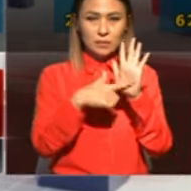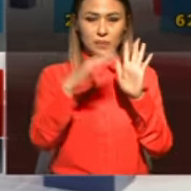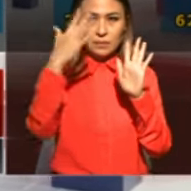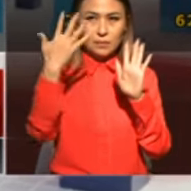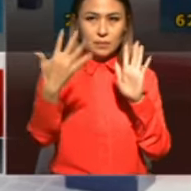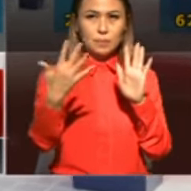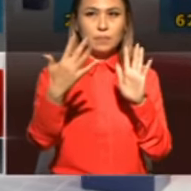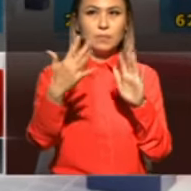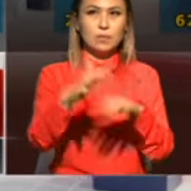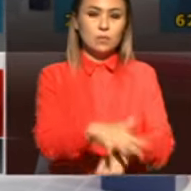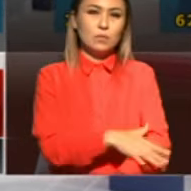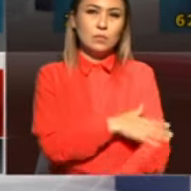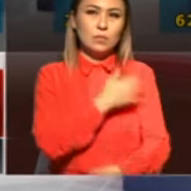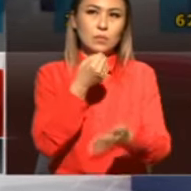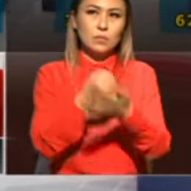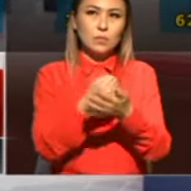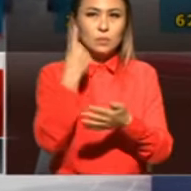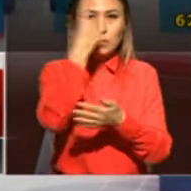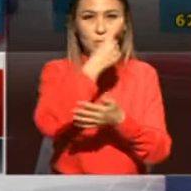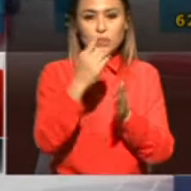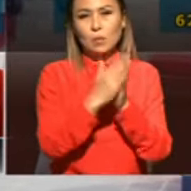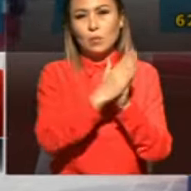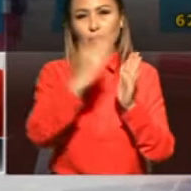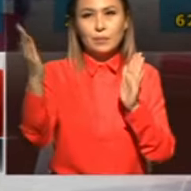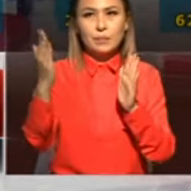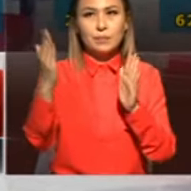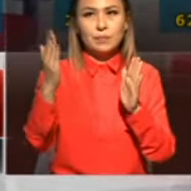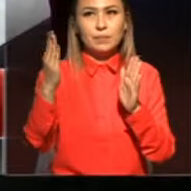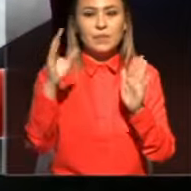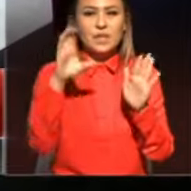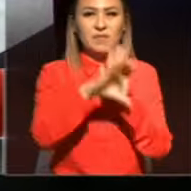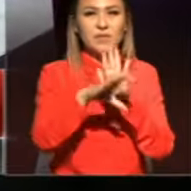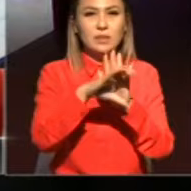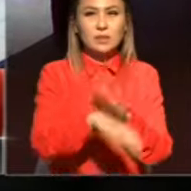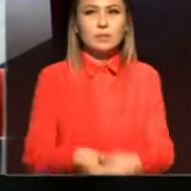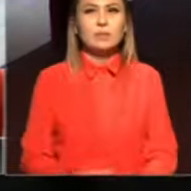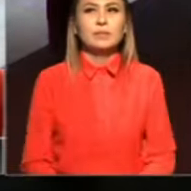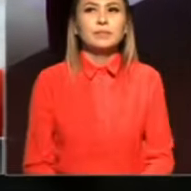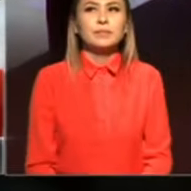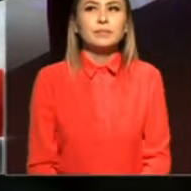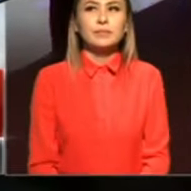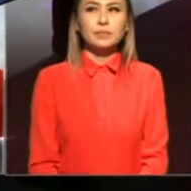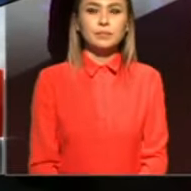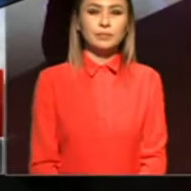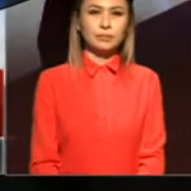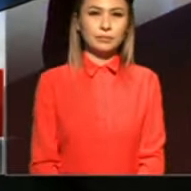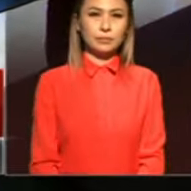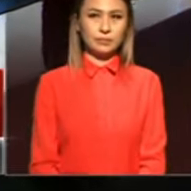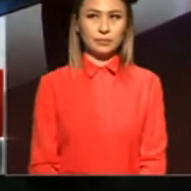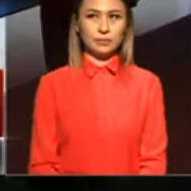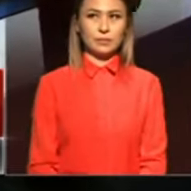ол ұзақ мерзім, бір жылдан кейінгіге келген инвесторлар. Жылдан ұзақ. Ұзақ.